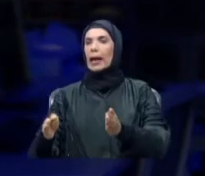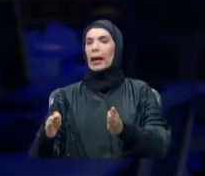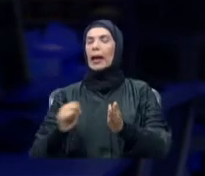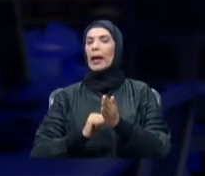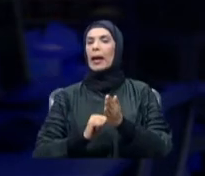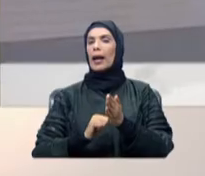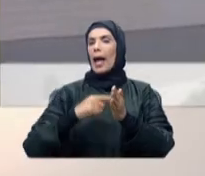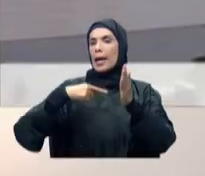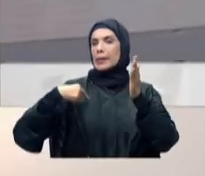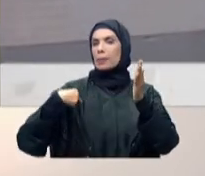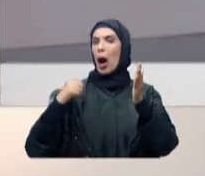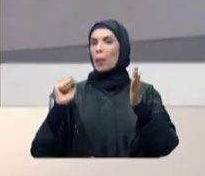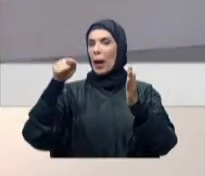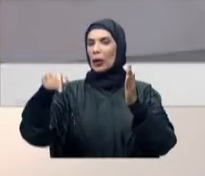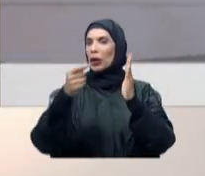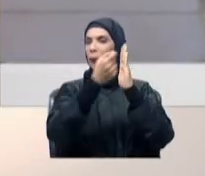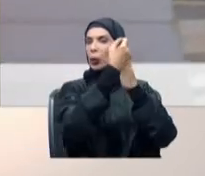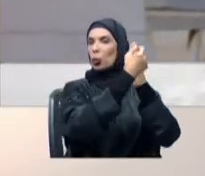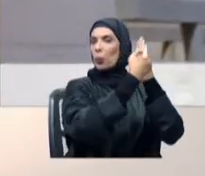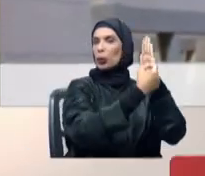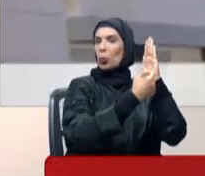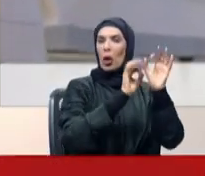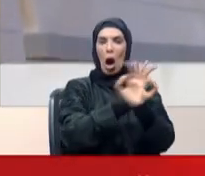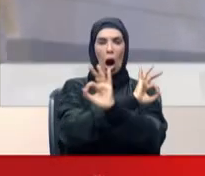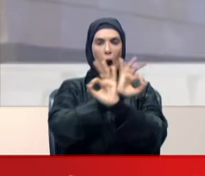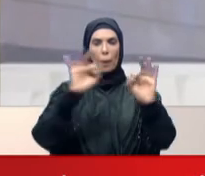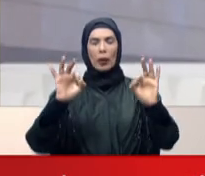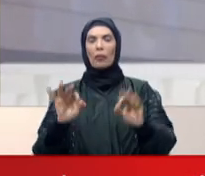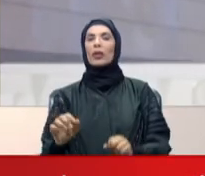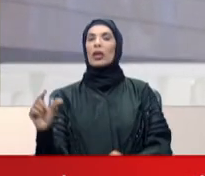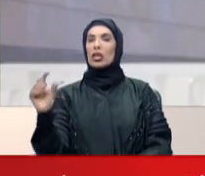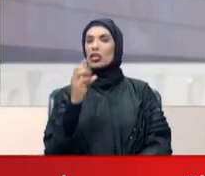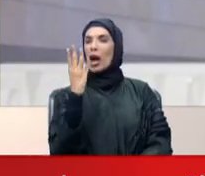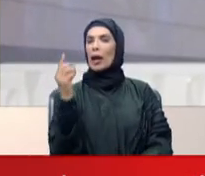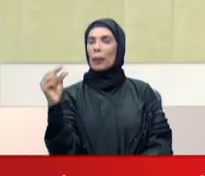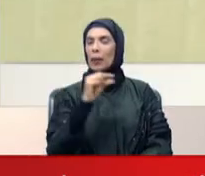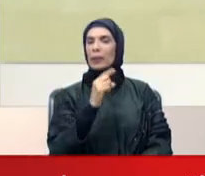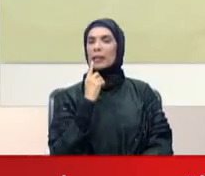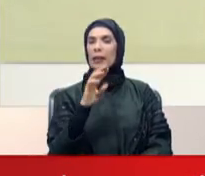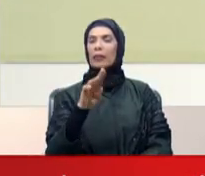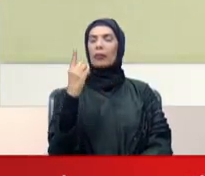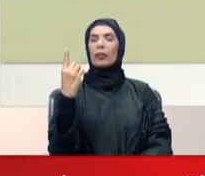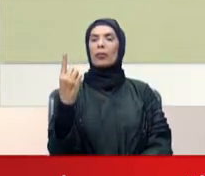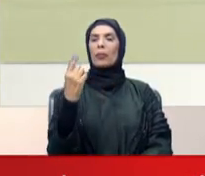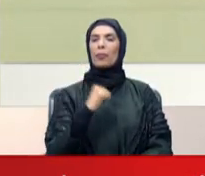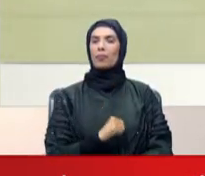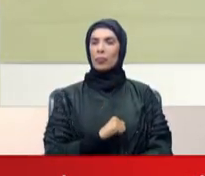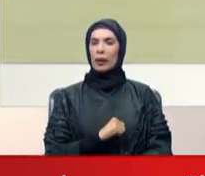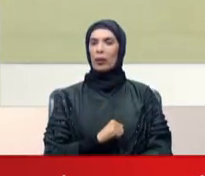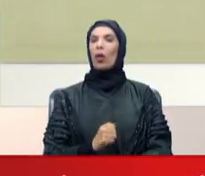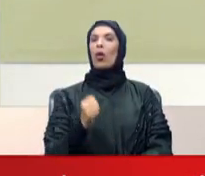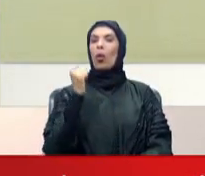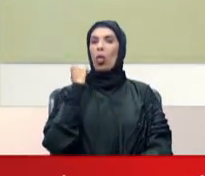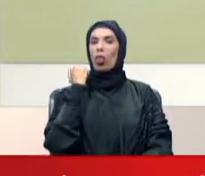قصة شعب. مبادئ التصويت على ميثاق العمل الوطني في 14 من فبراير عام 2001 والتي بلغت نسبة